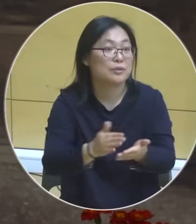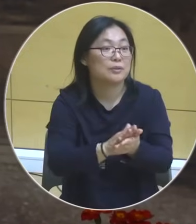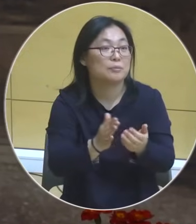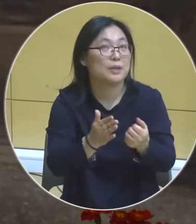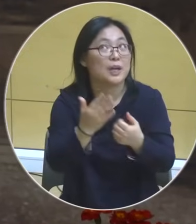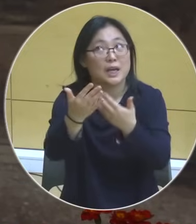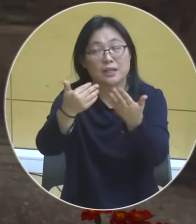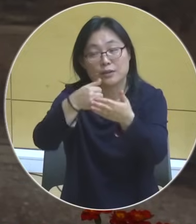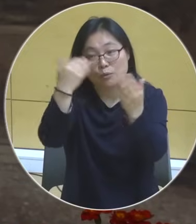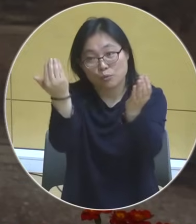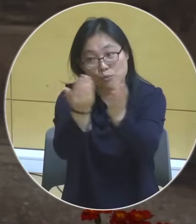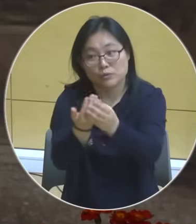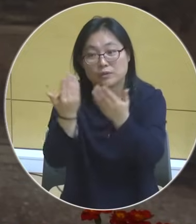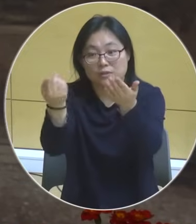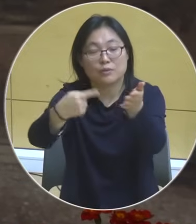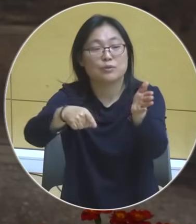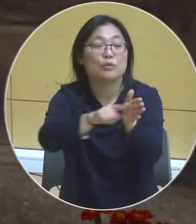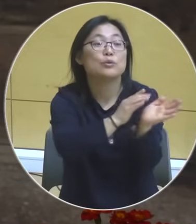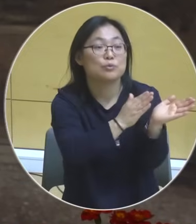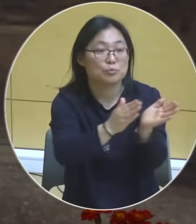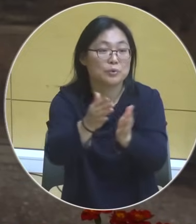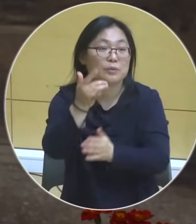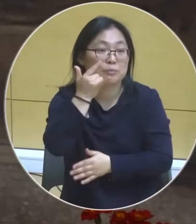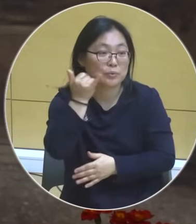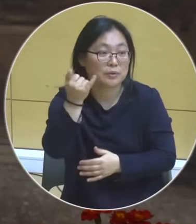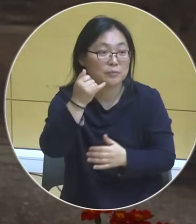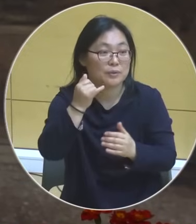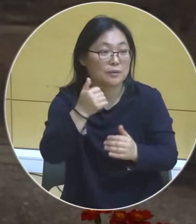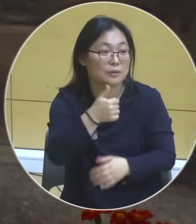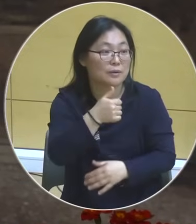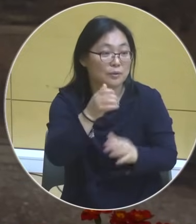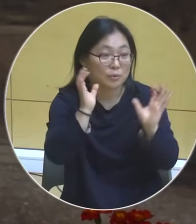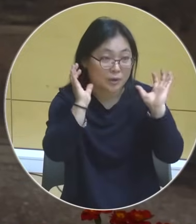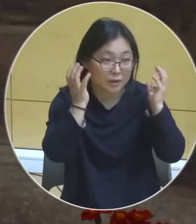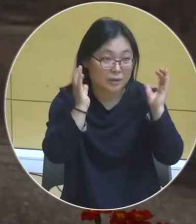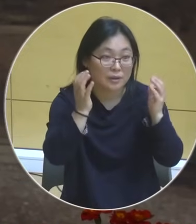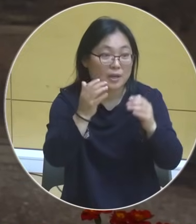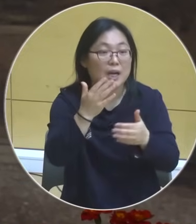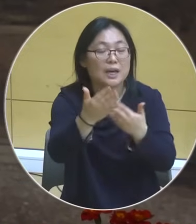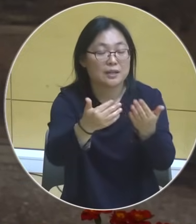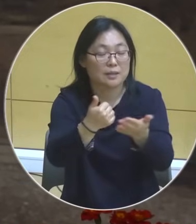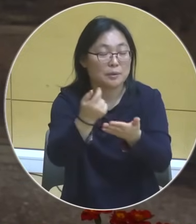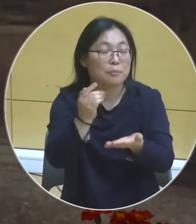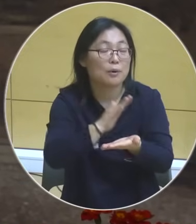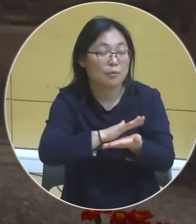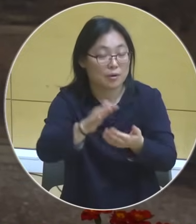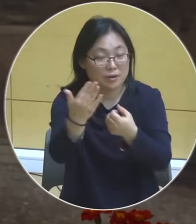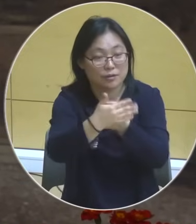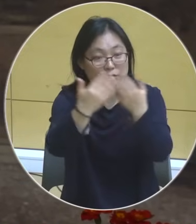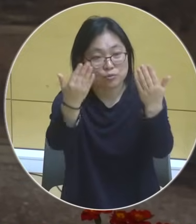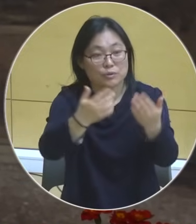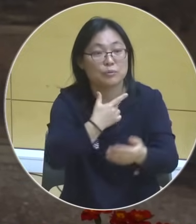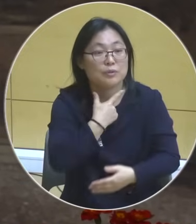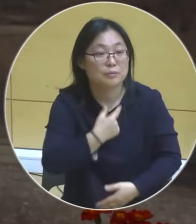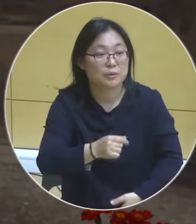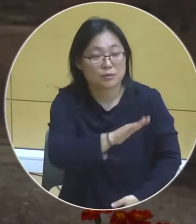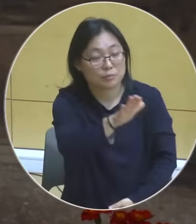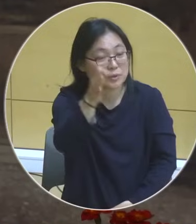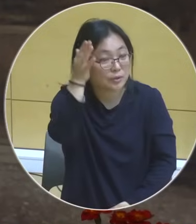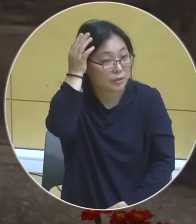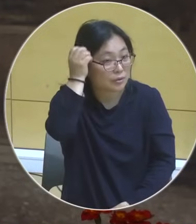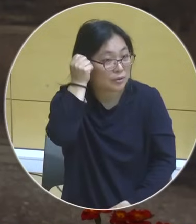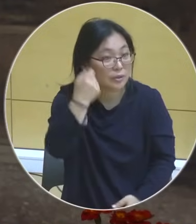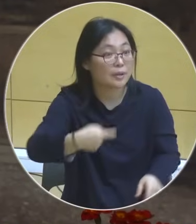하나님께 온전히 드리기 위해서 준비하는 부모님들과 우리 자녀들에게 하나님께서 평강 은혜 주시기를 바라고 여러분께서도